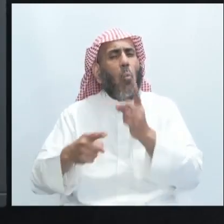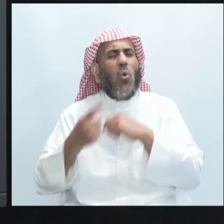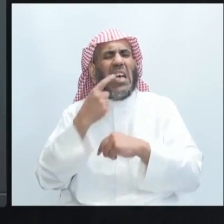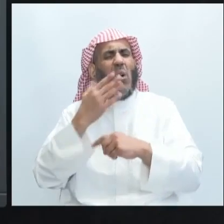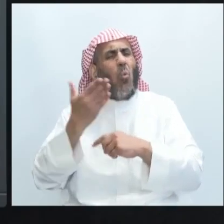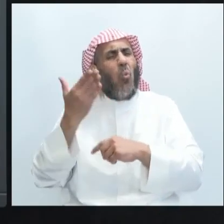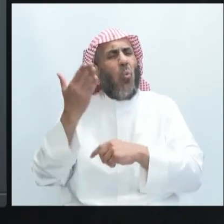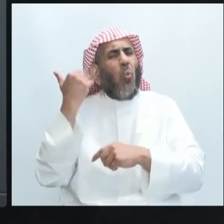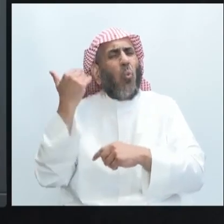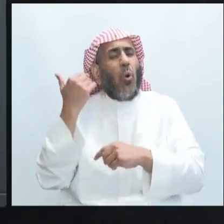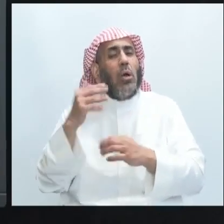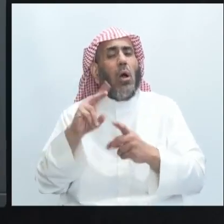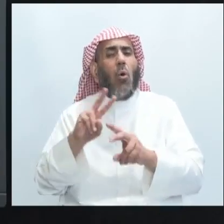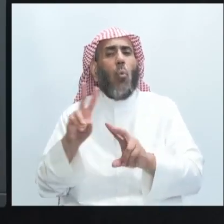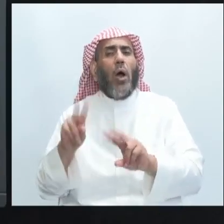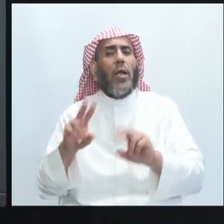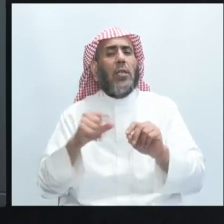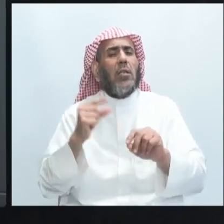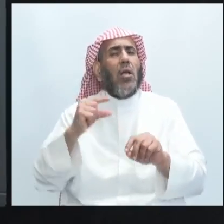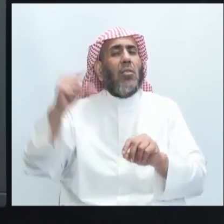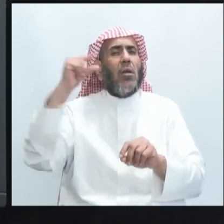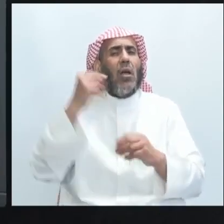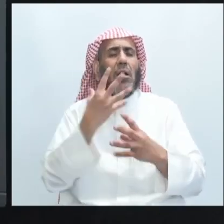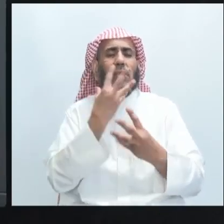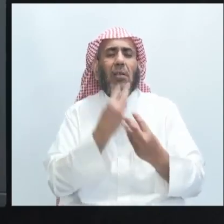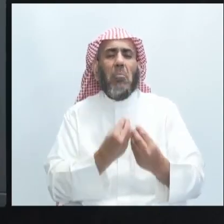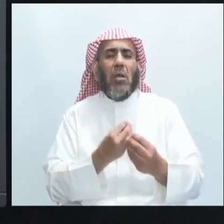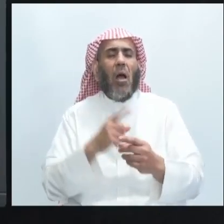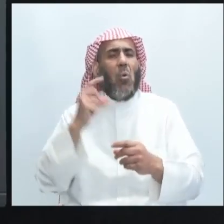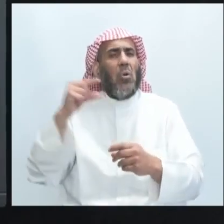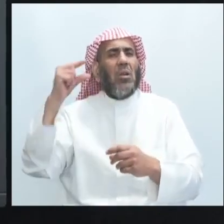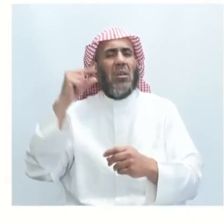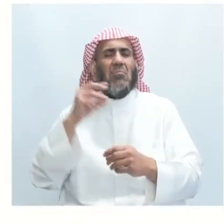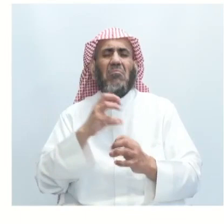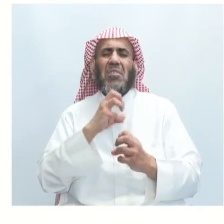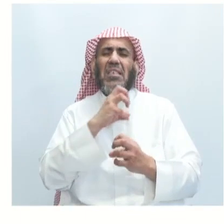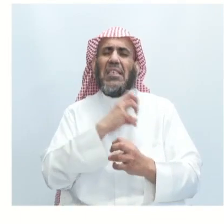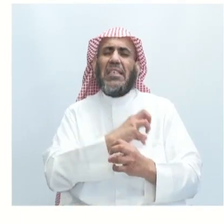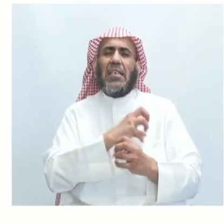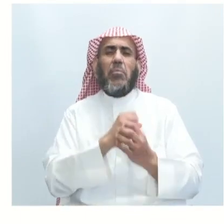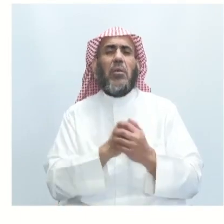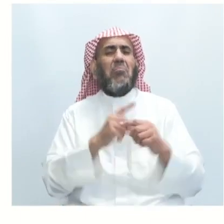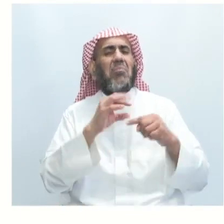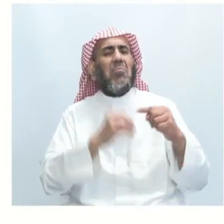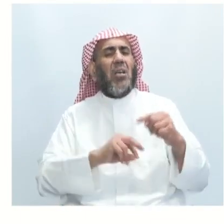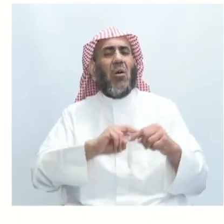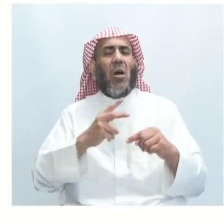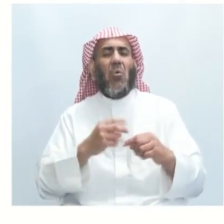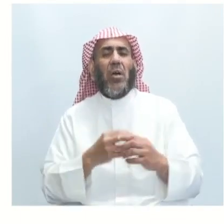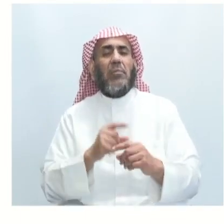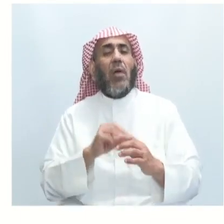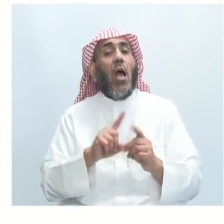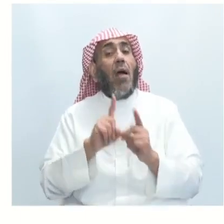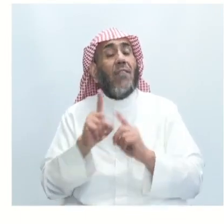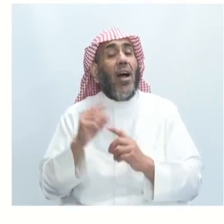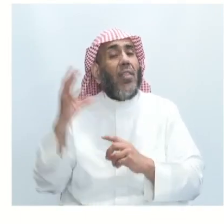تلك الفتره سواء كانت ذكريات جميله او ذكريات غير او ذكريات سلبيه او غير جيده